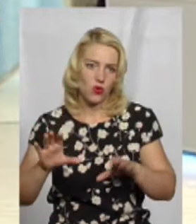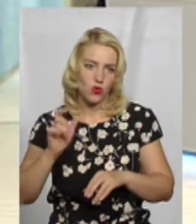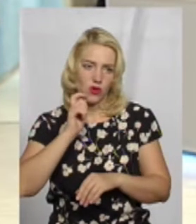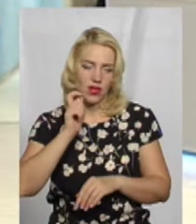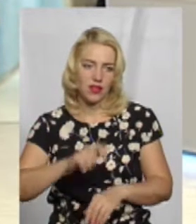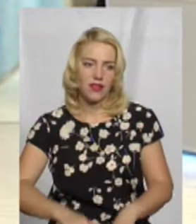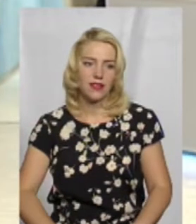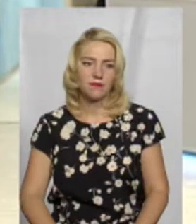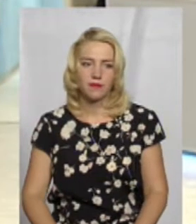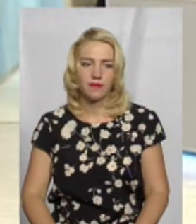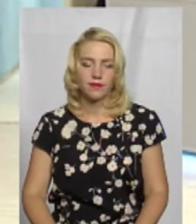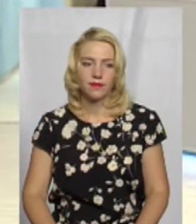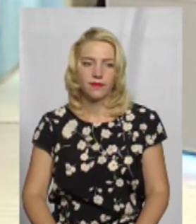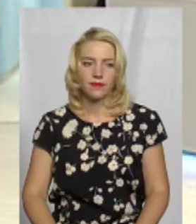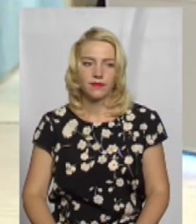Так.